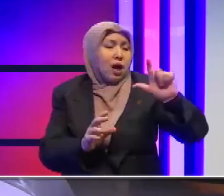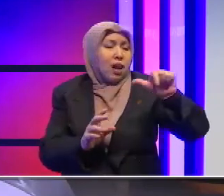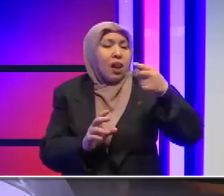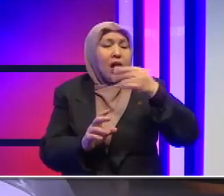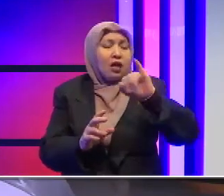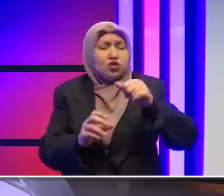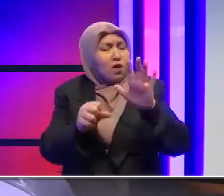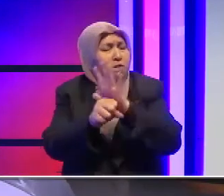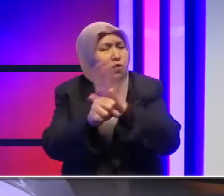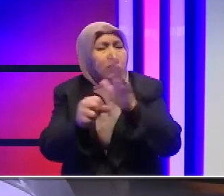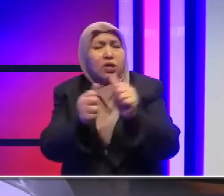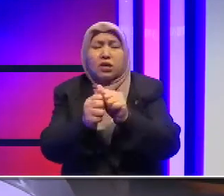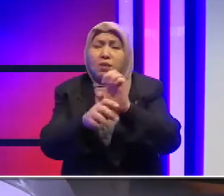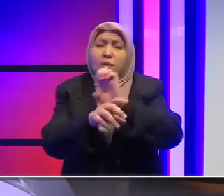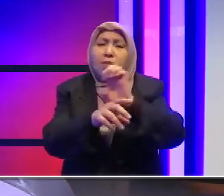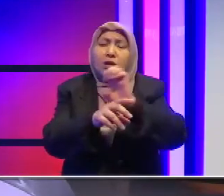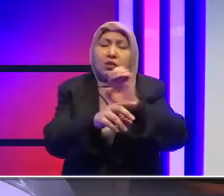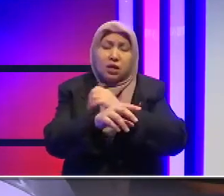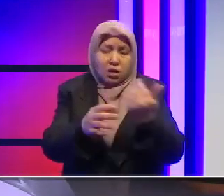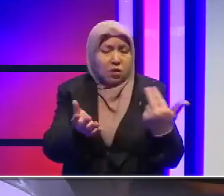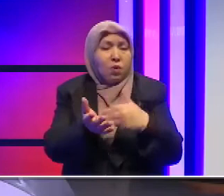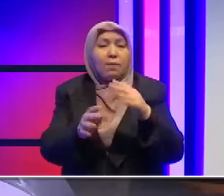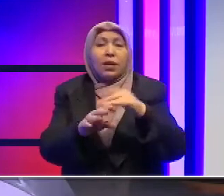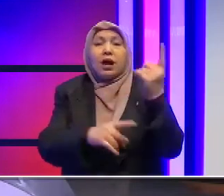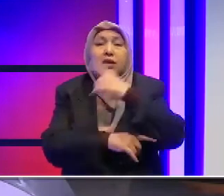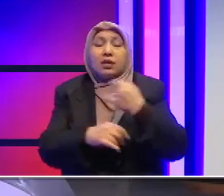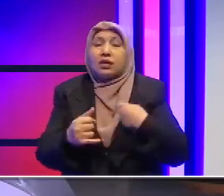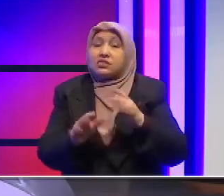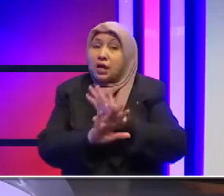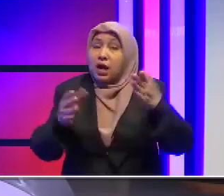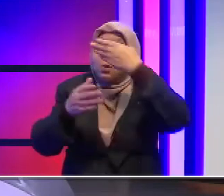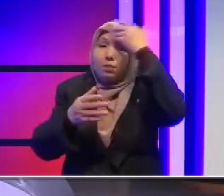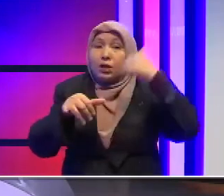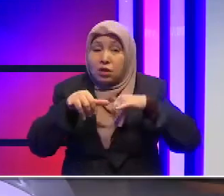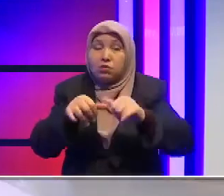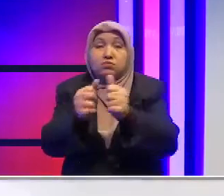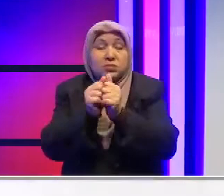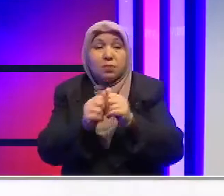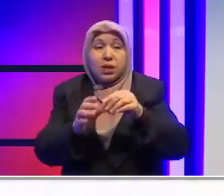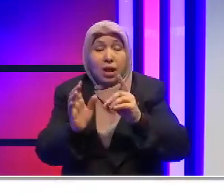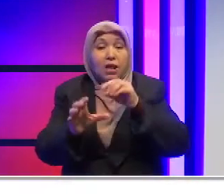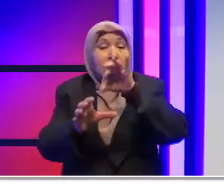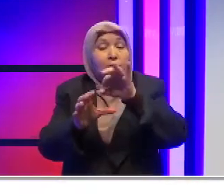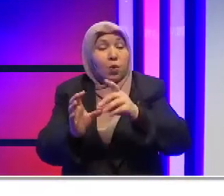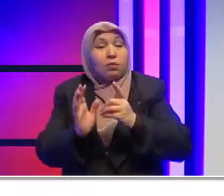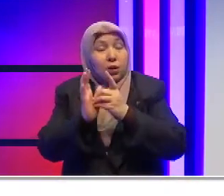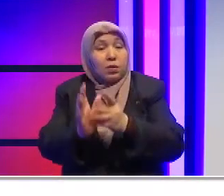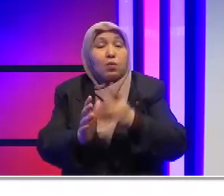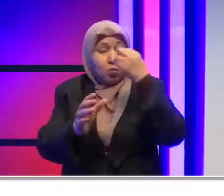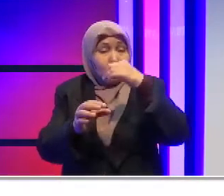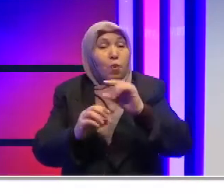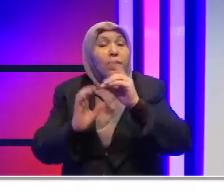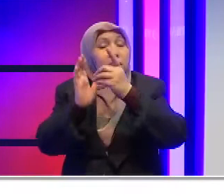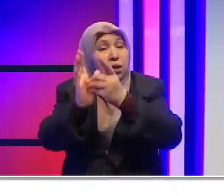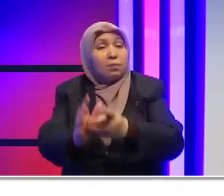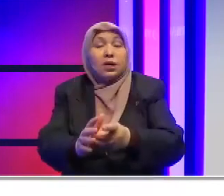yang penuh dengan permata yang kita ulang kaji pada hari ini. Jadi jangan lupa tuan-tuan untuk terus bersama dalam tabung gerakan Al-Quran untuk menyumbang ya,